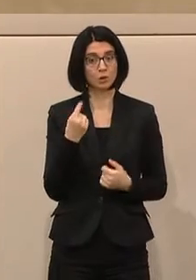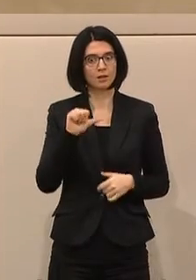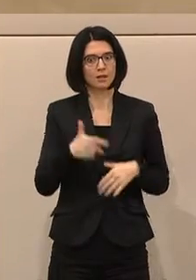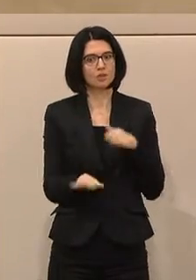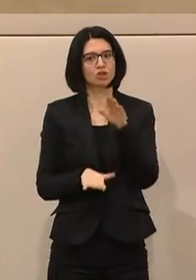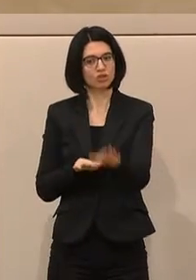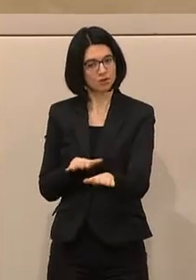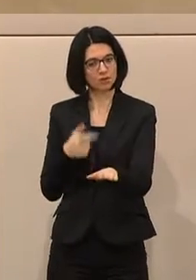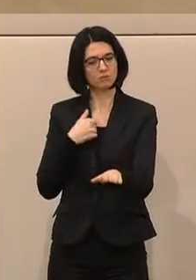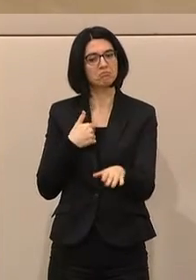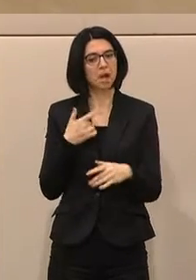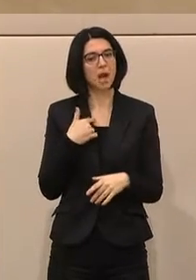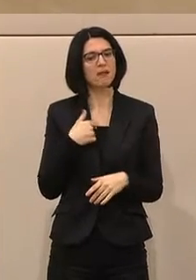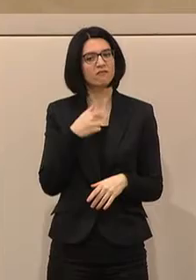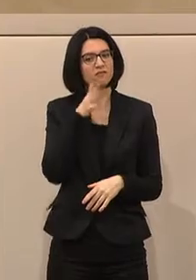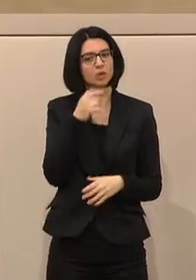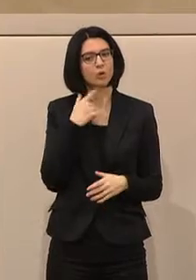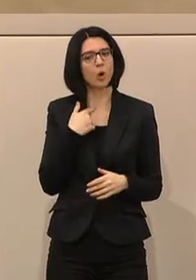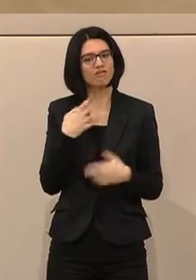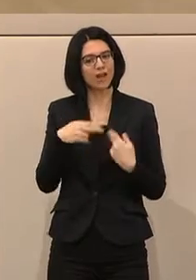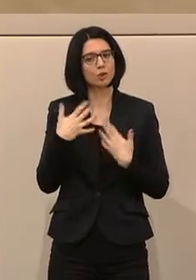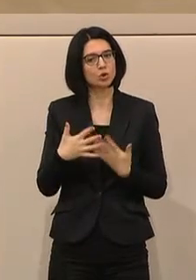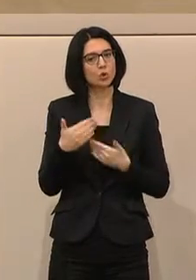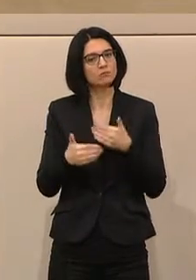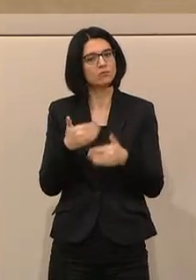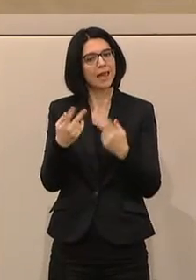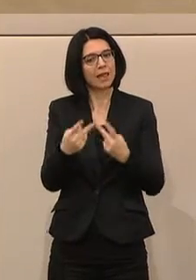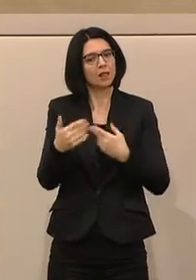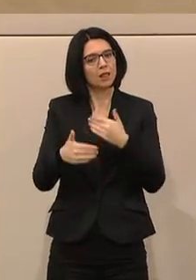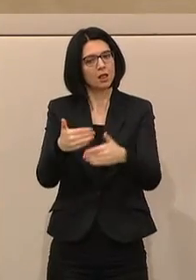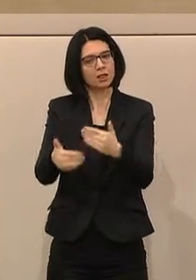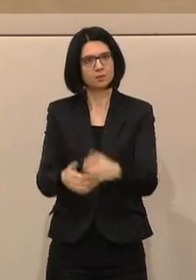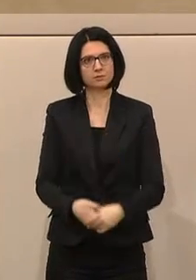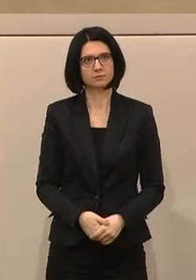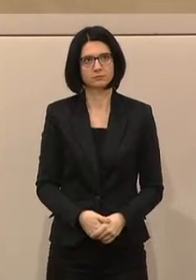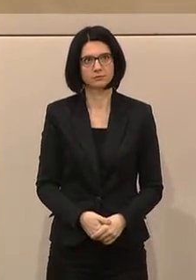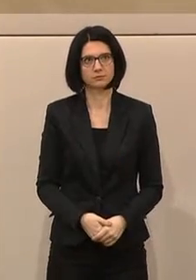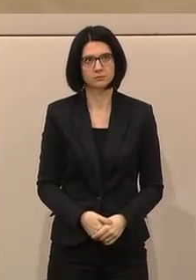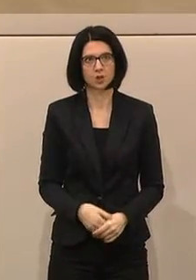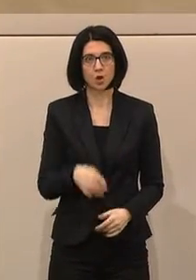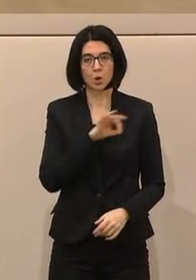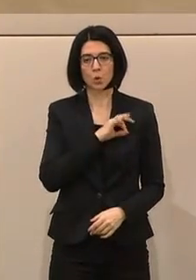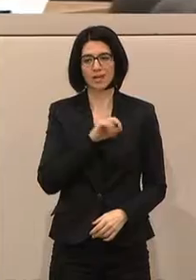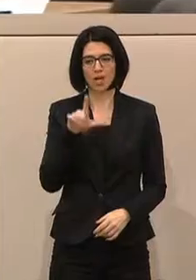Schritte, dem noch weitere folgen werden. Dem Argument von Herrn Kollegen Loacker,